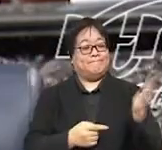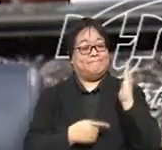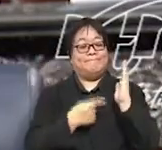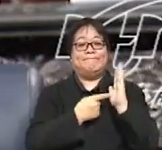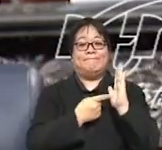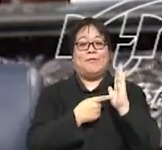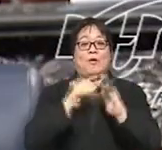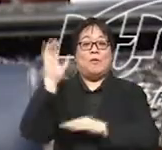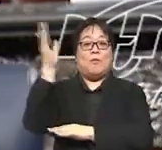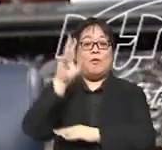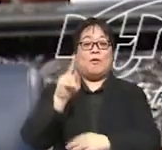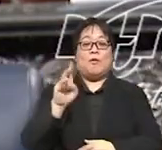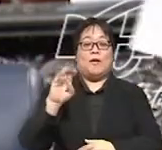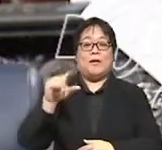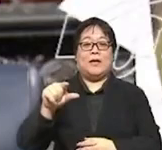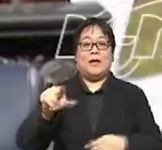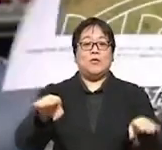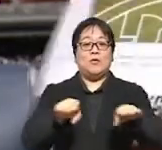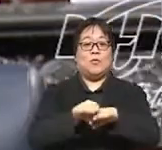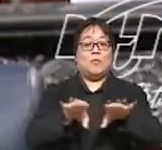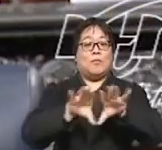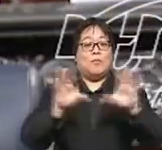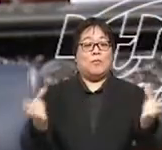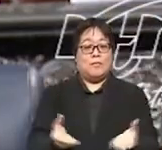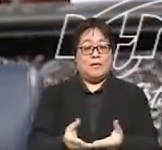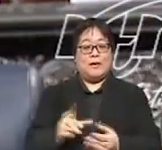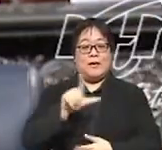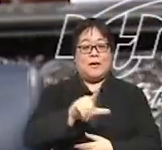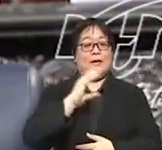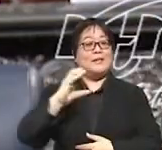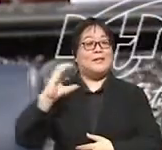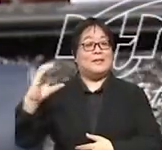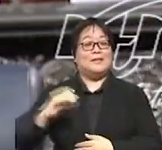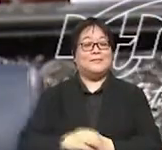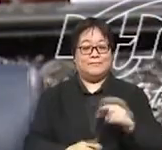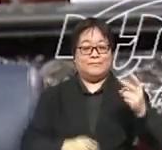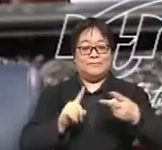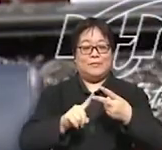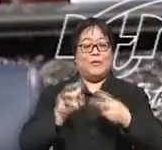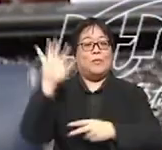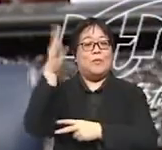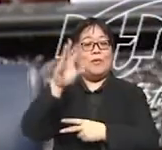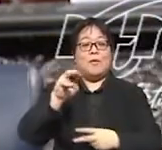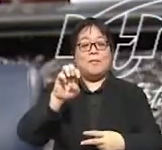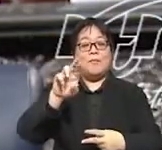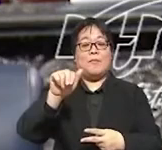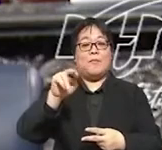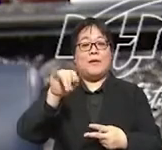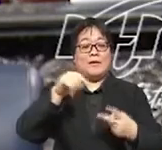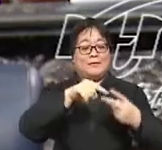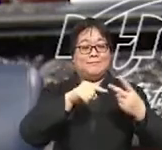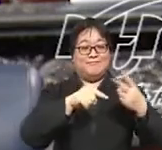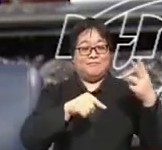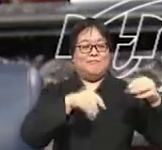pokok ke kacang tutup bumi ini ataupun LCC kemudian pokok spesies Meranti dan sebagiannya